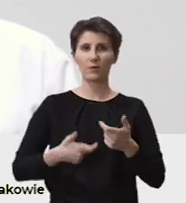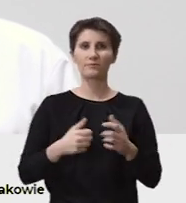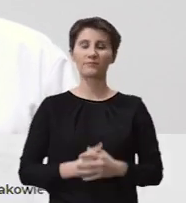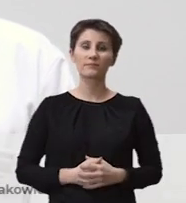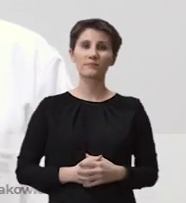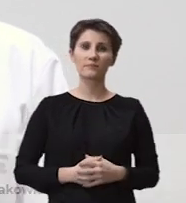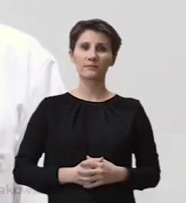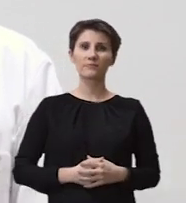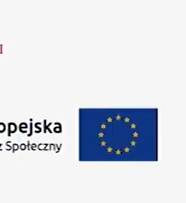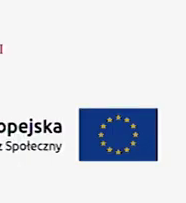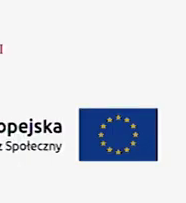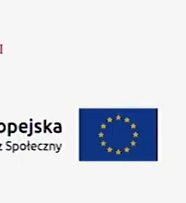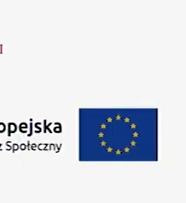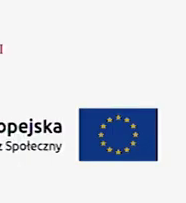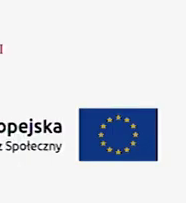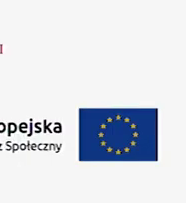swoją rodzinę już dzisiaj.